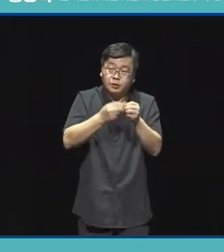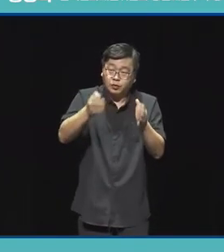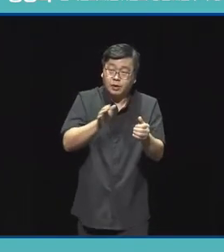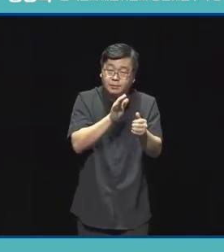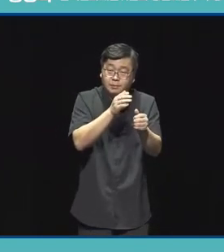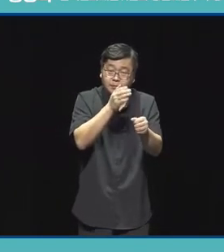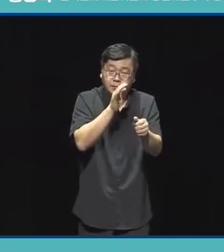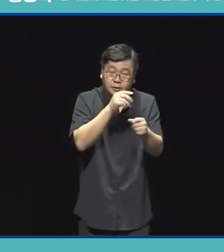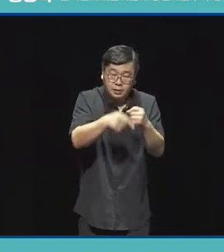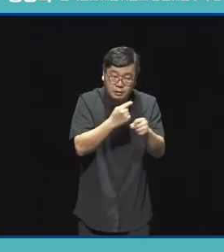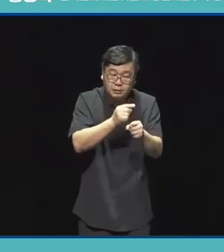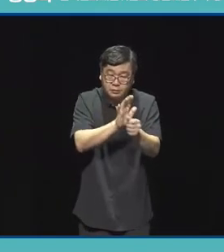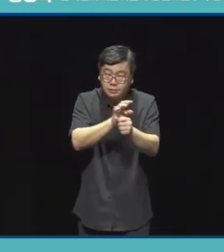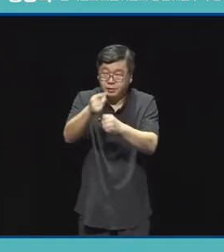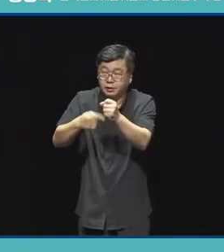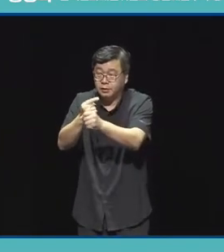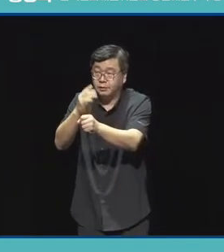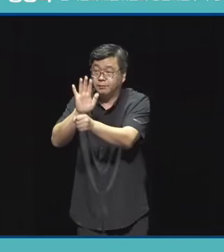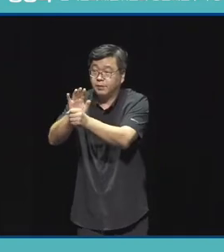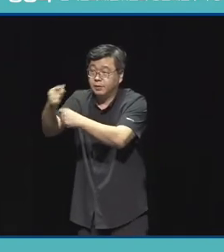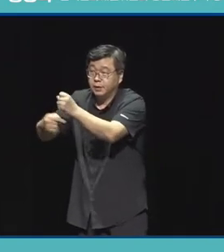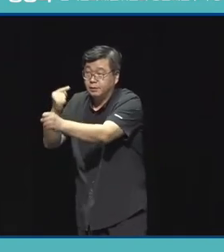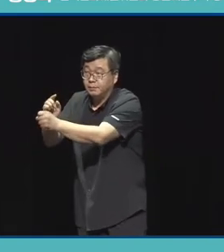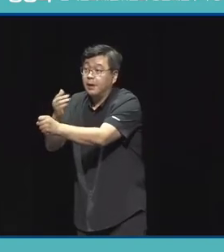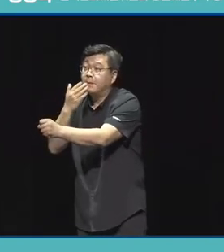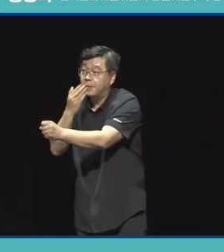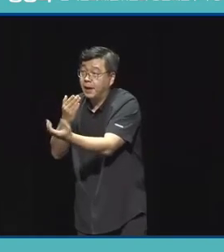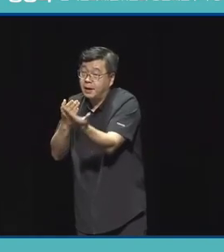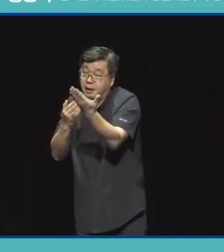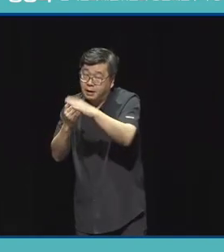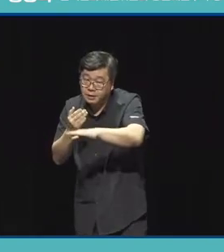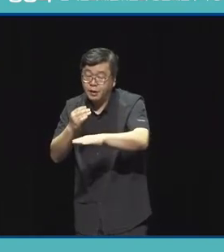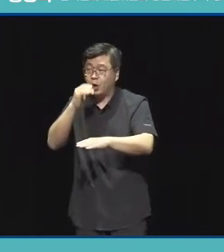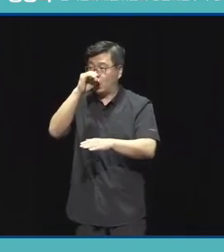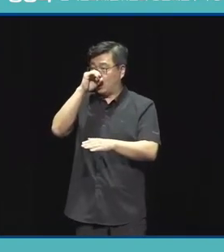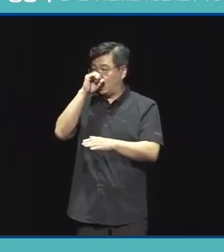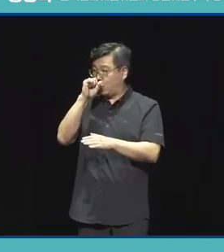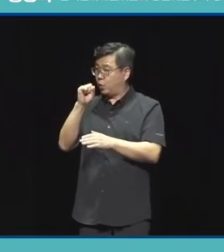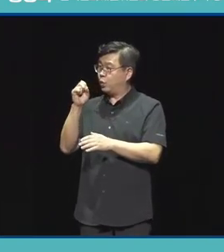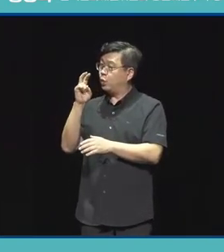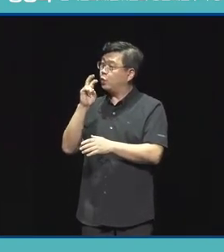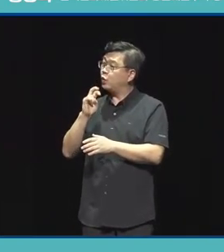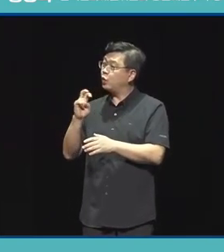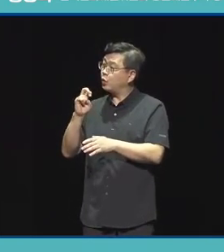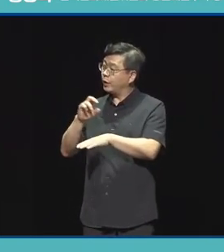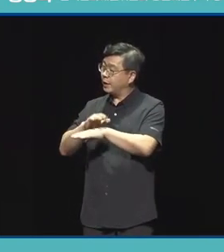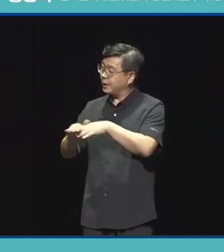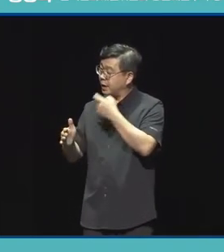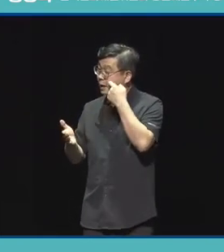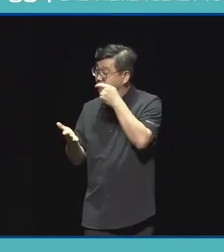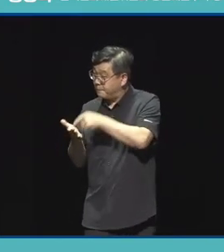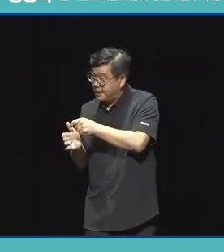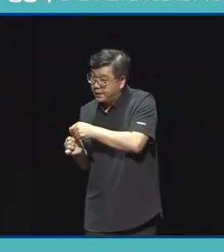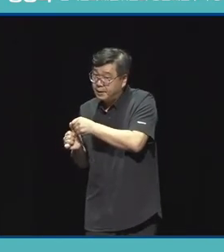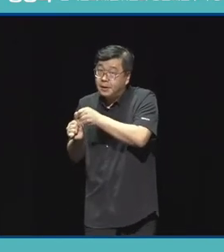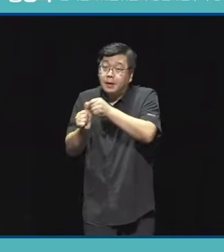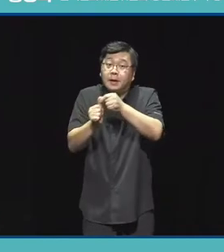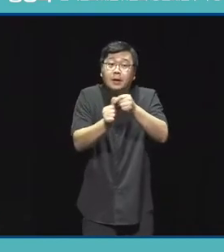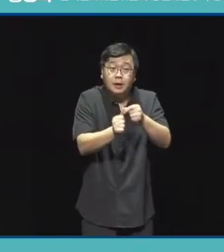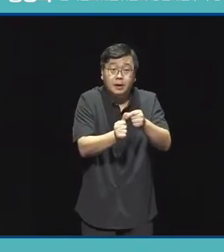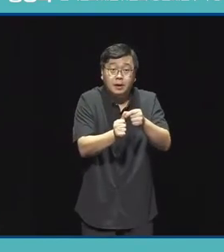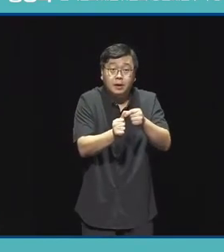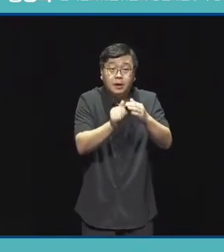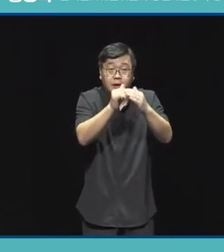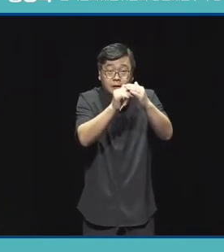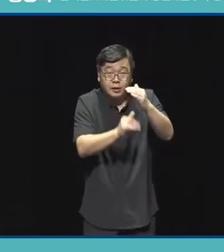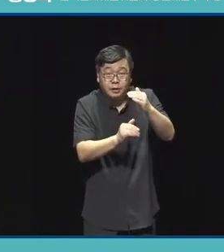3년간 얼마만큼 충분히 우리나라의 좋은 작곡가의 곡들을 많은 국민들에게 많은 관객들에게 일지에